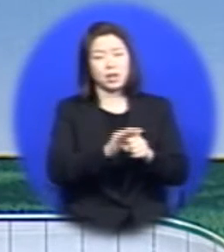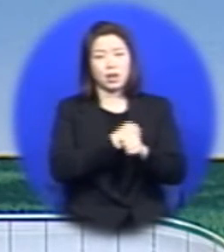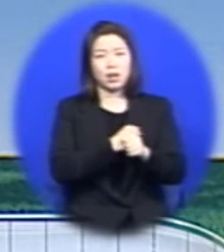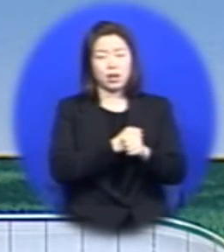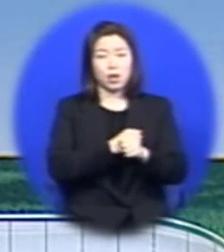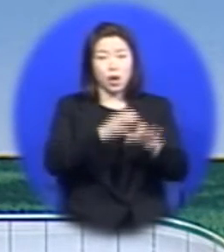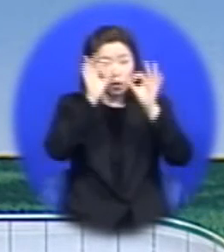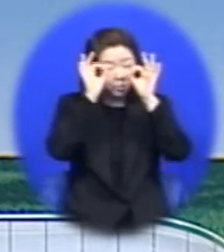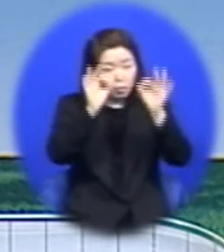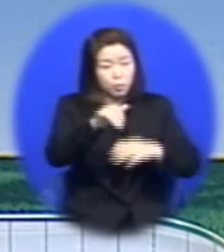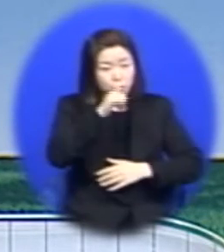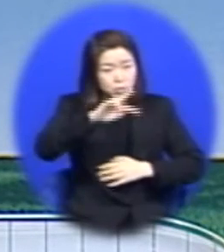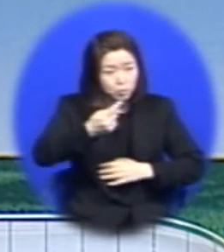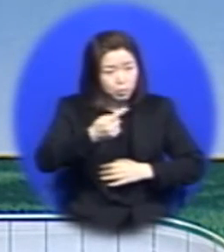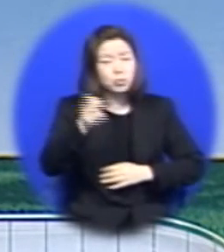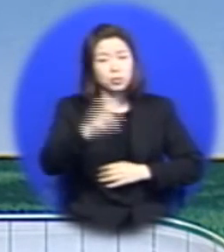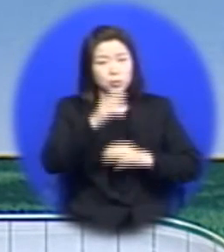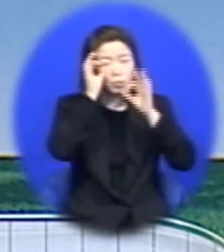보고 있는데도 보고 싶다.